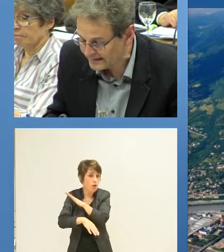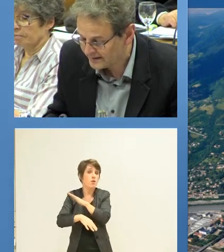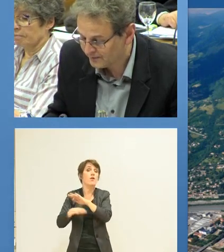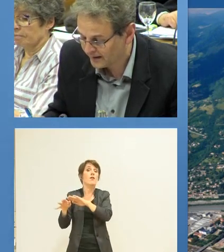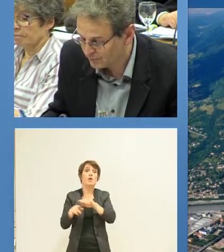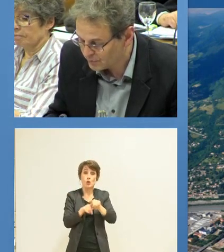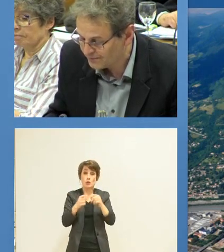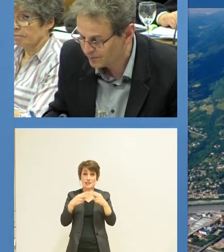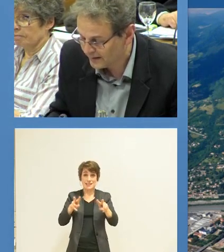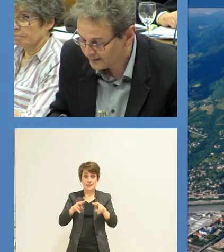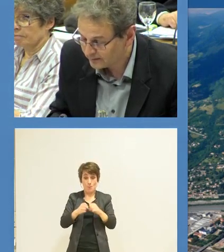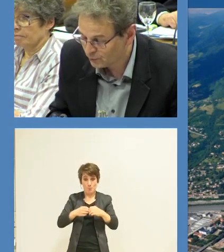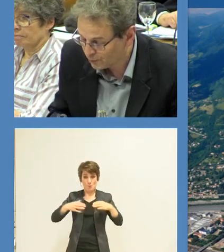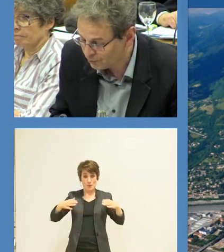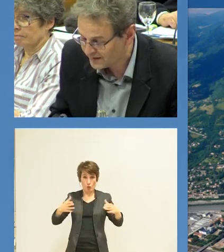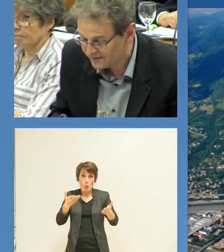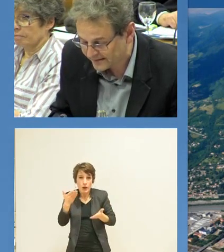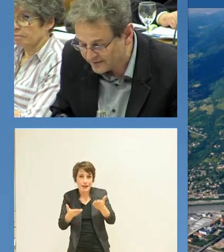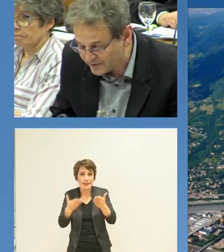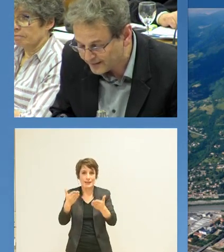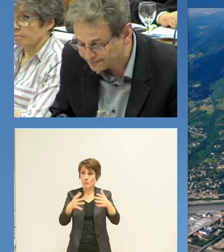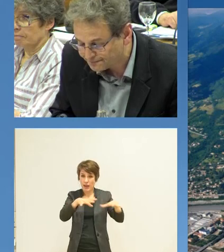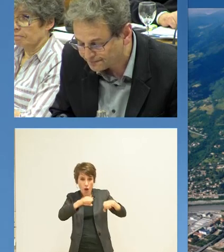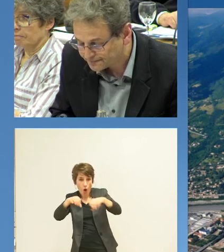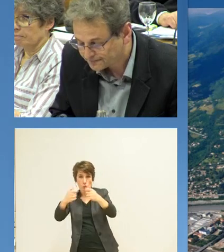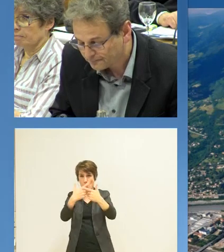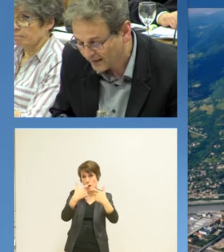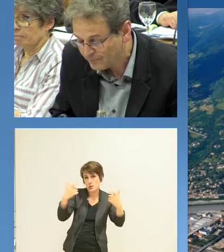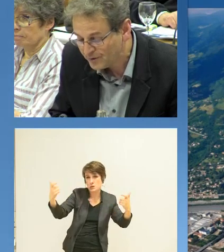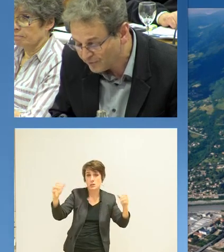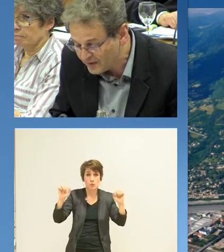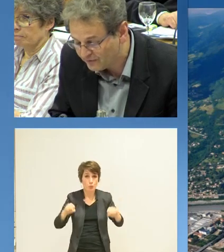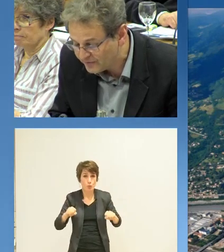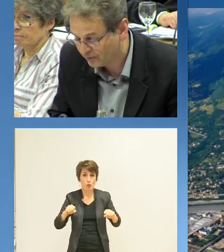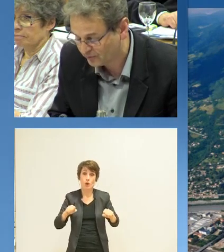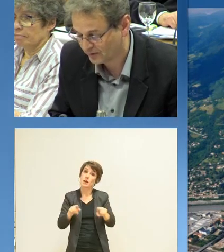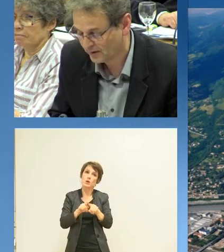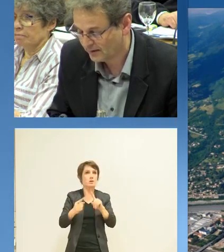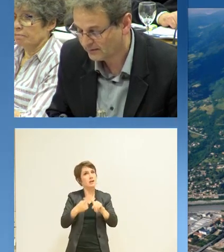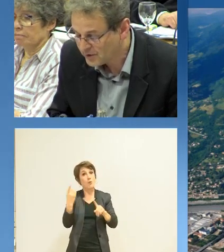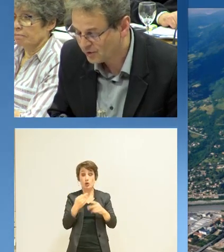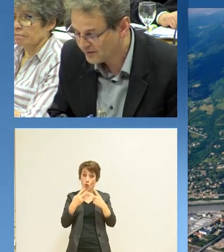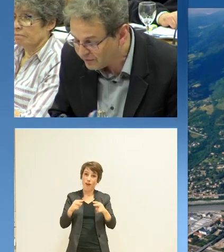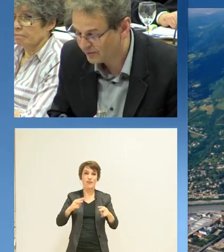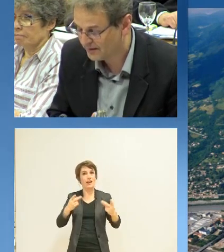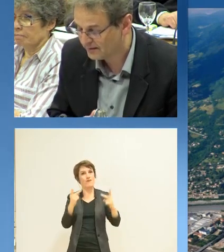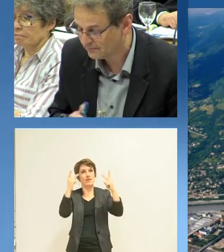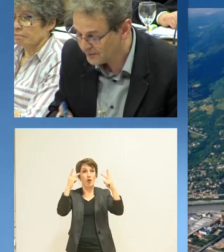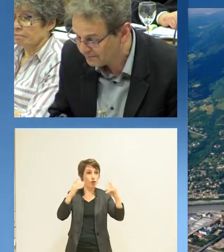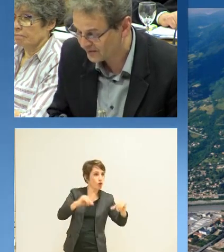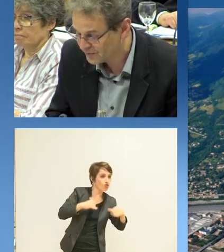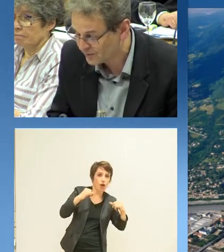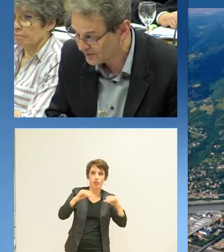équilibré multipolaire de l'emploi diversifiée et puis une ville vivante des jeunes des familles